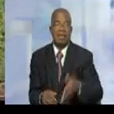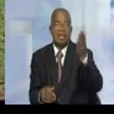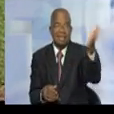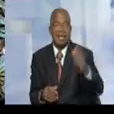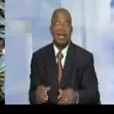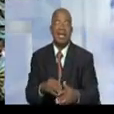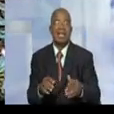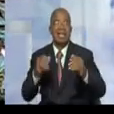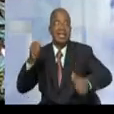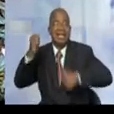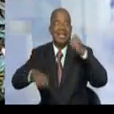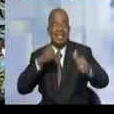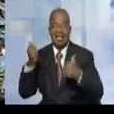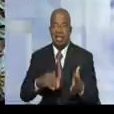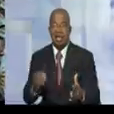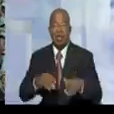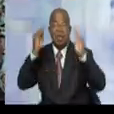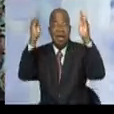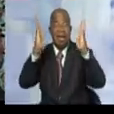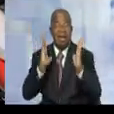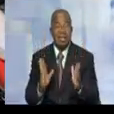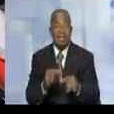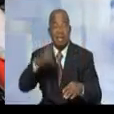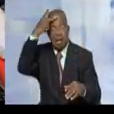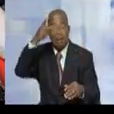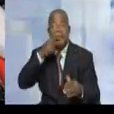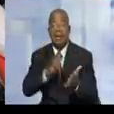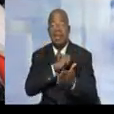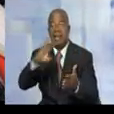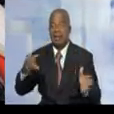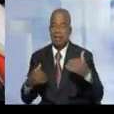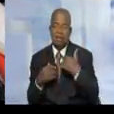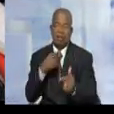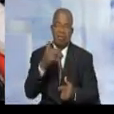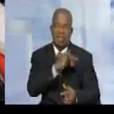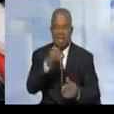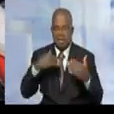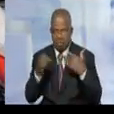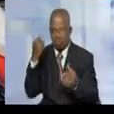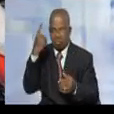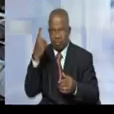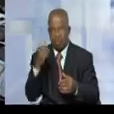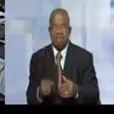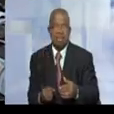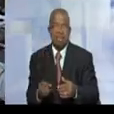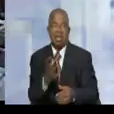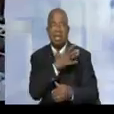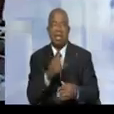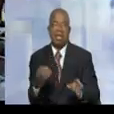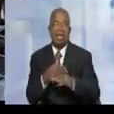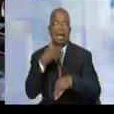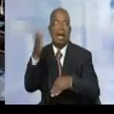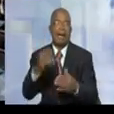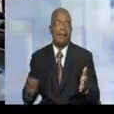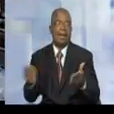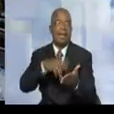du livre. Enseignants et parents d'élèves disent avoir appris beaucoup du conférencier. La conférence s'est achevée par la dédicace